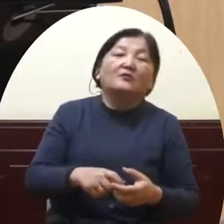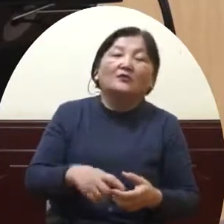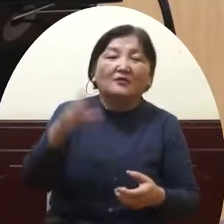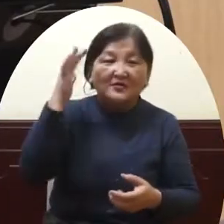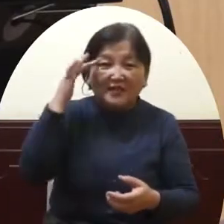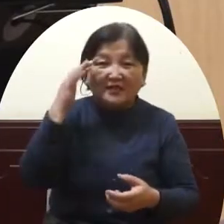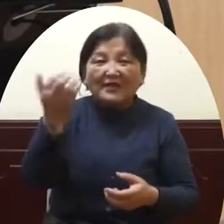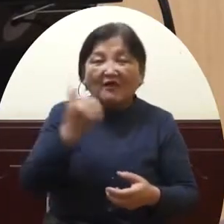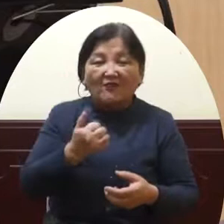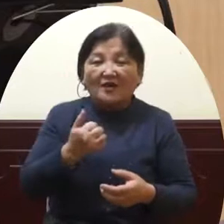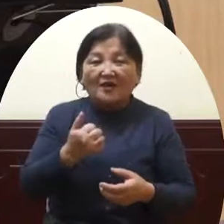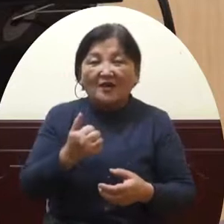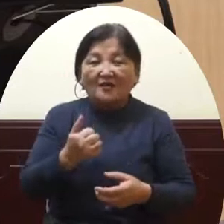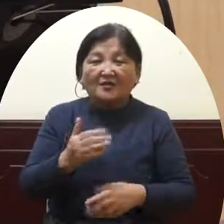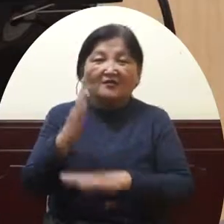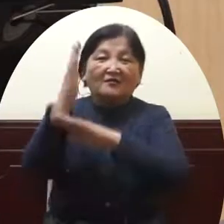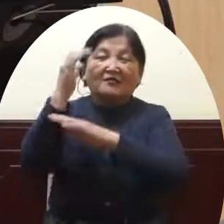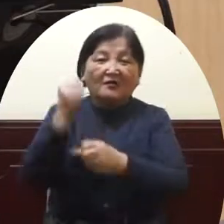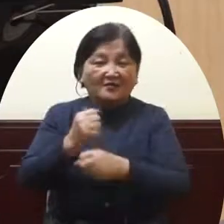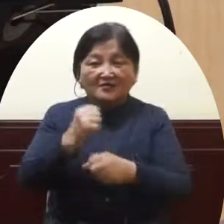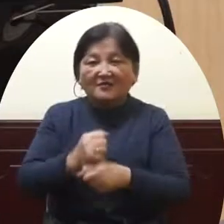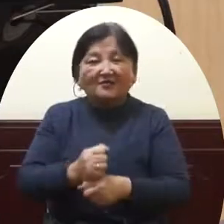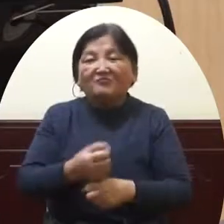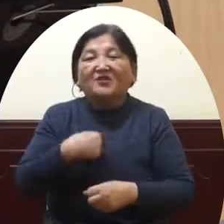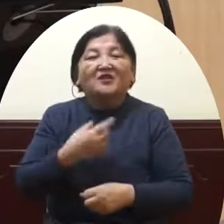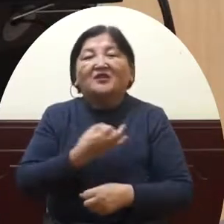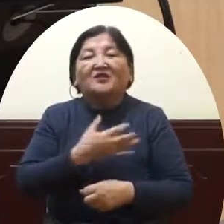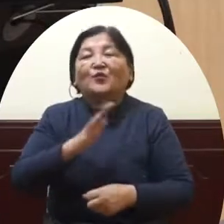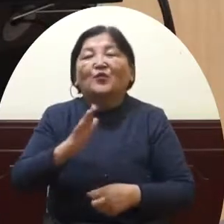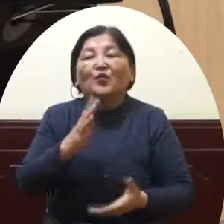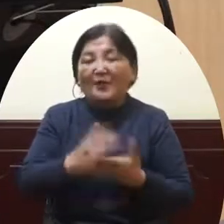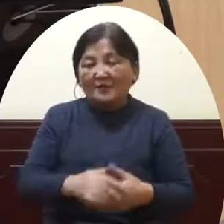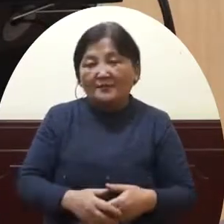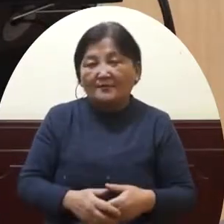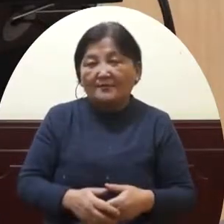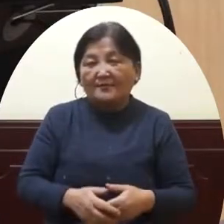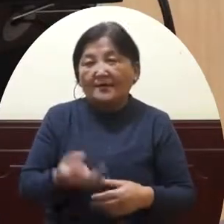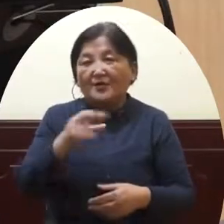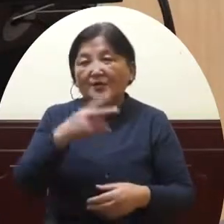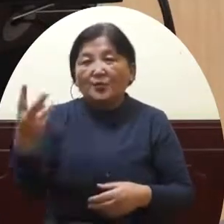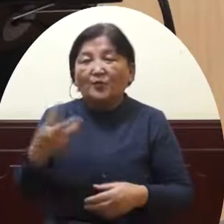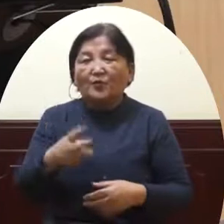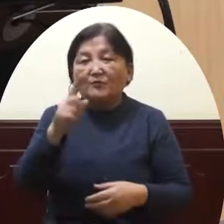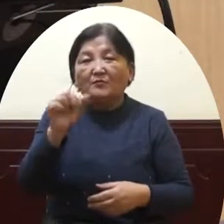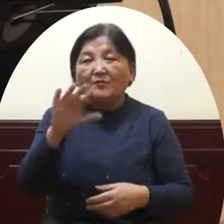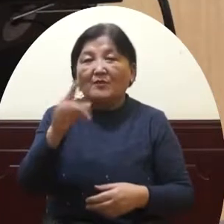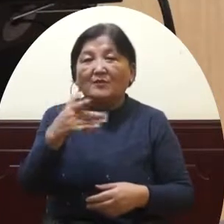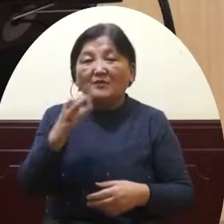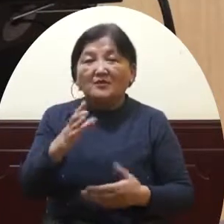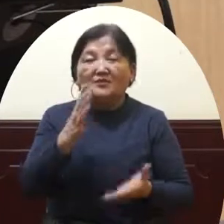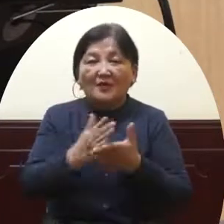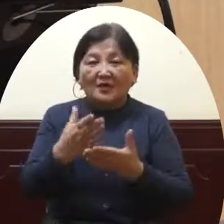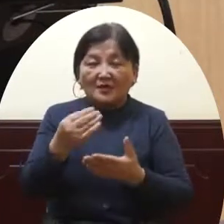байна. Манай өнөөдрийн улс төр бол би клиентилист гэдэг нь илүү харгас болцсон. Тэ